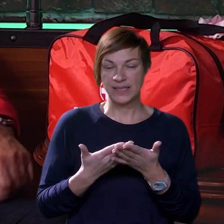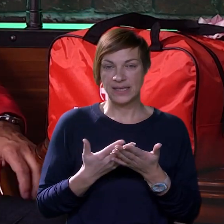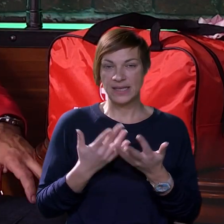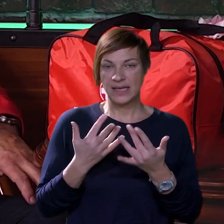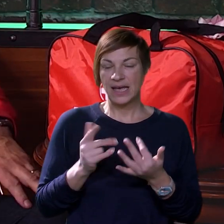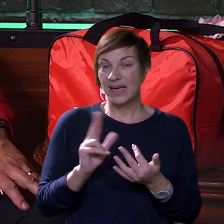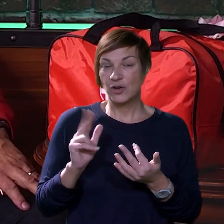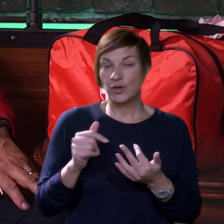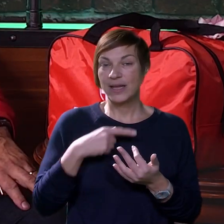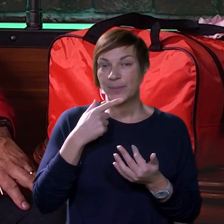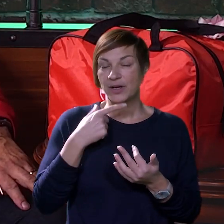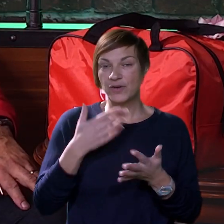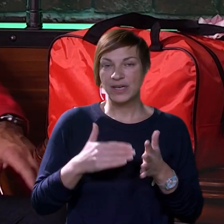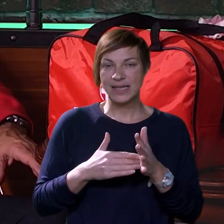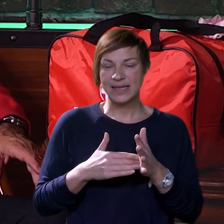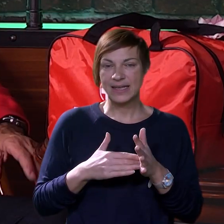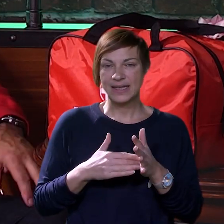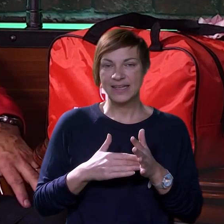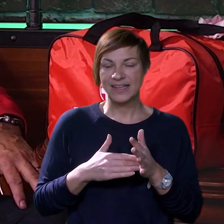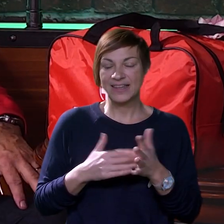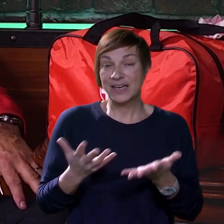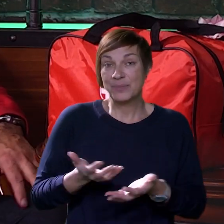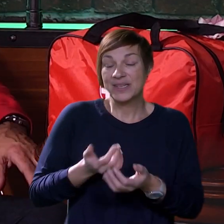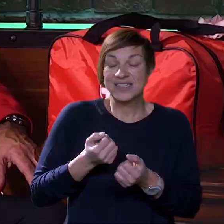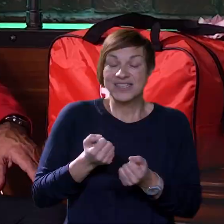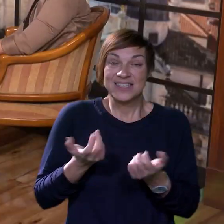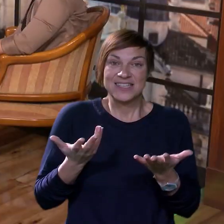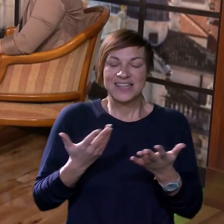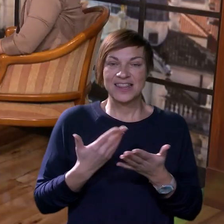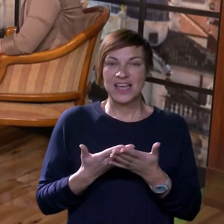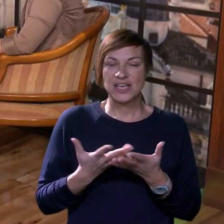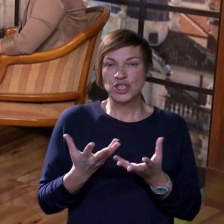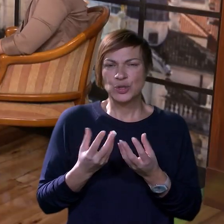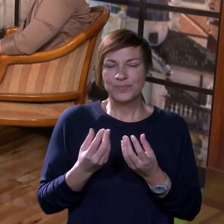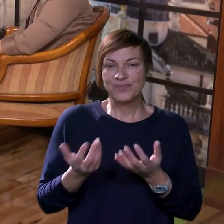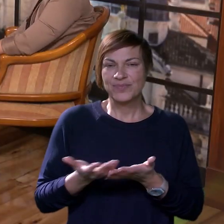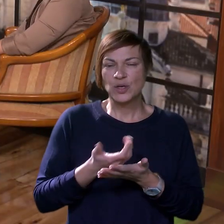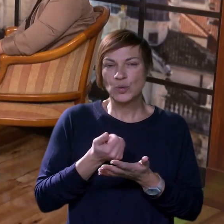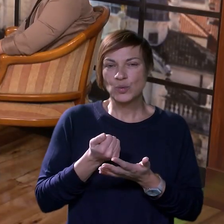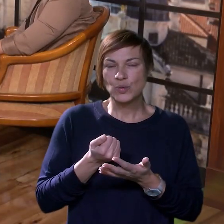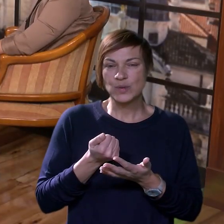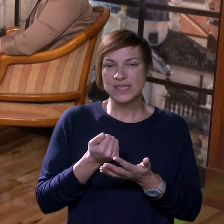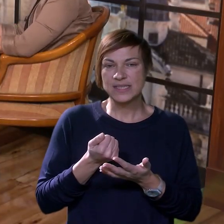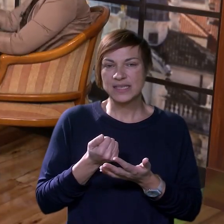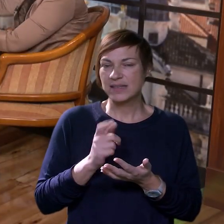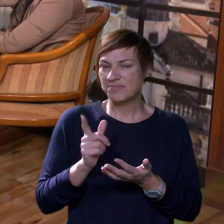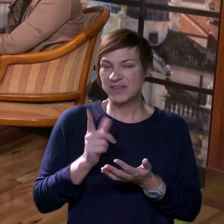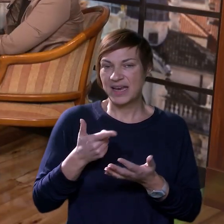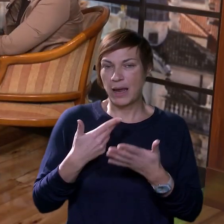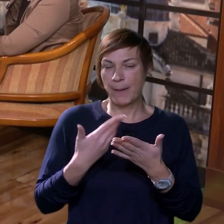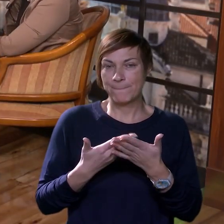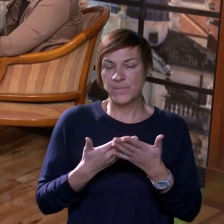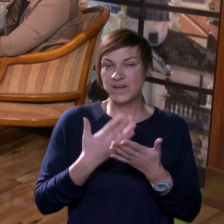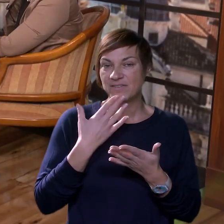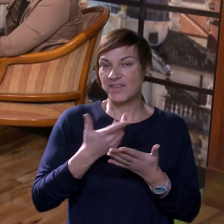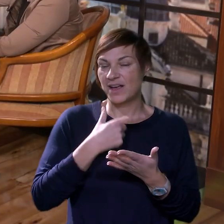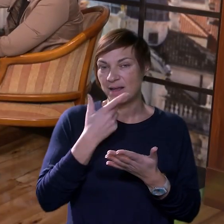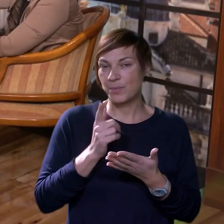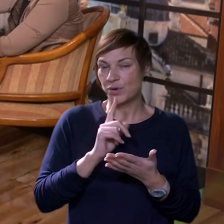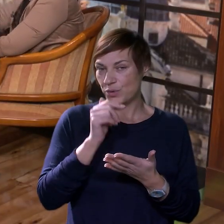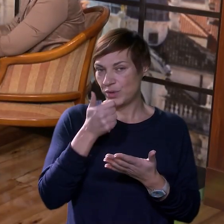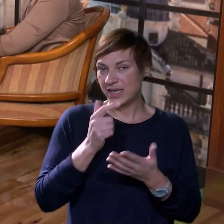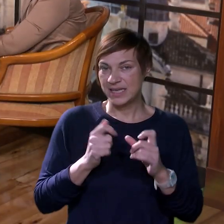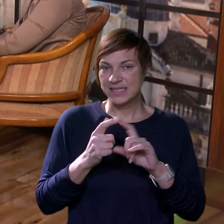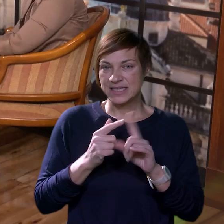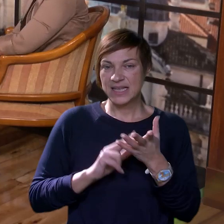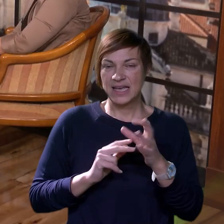A ukoliko toga nema, govorim vam, treba se snaći, treba uzeti, ne mora to biti, hvala Bogu, nije nikad